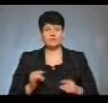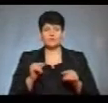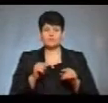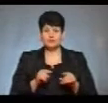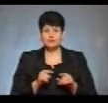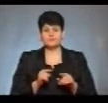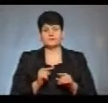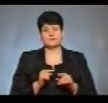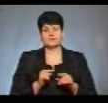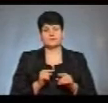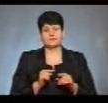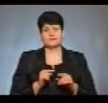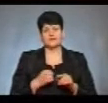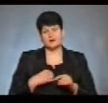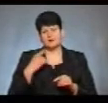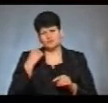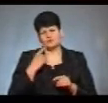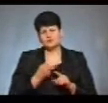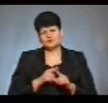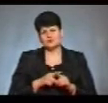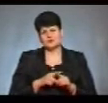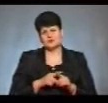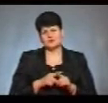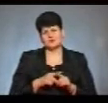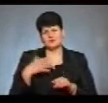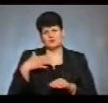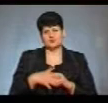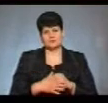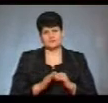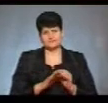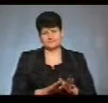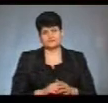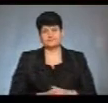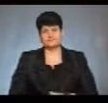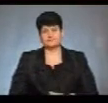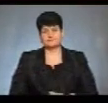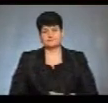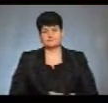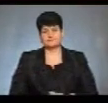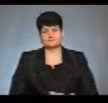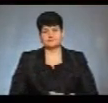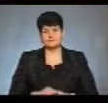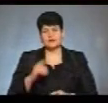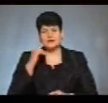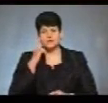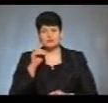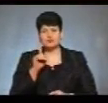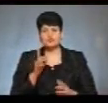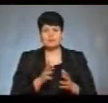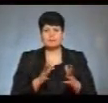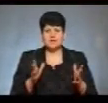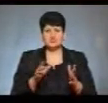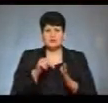я так думаю, що це можна було очікувати, скажімо. Ну, думаю собі, що більш